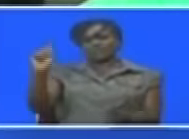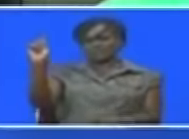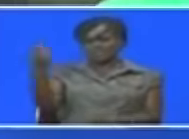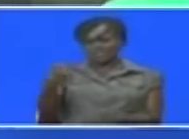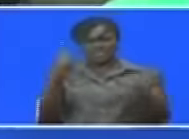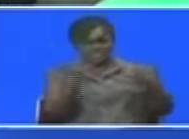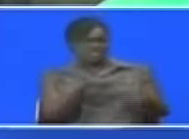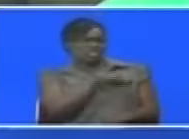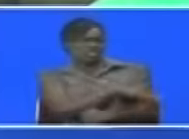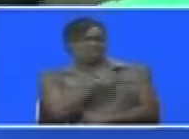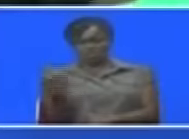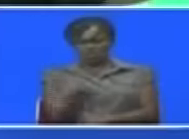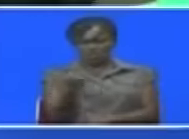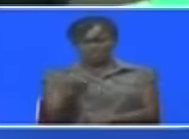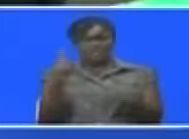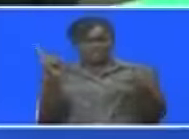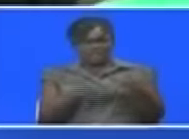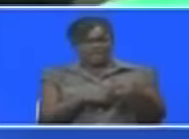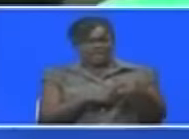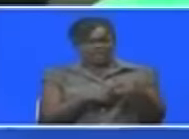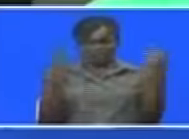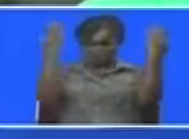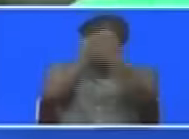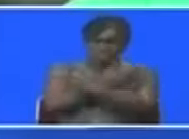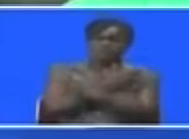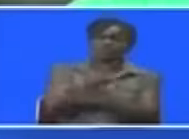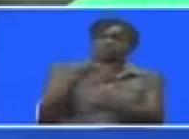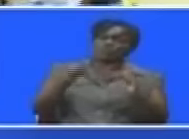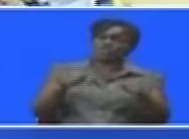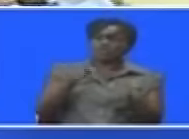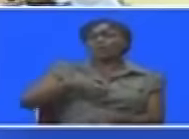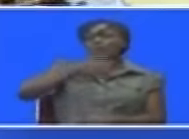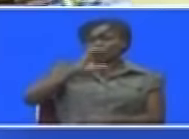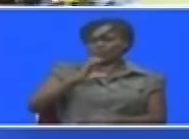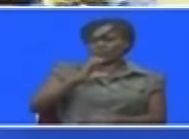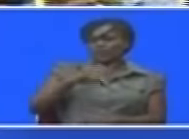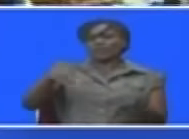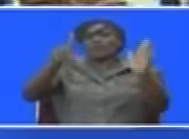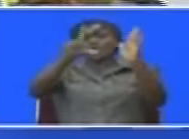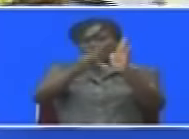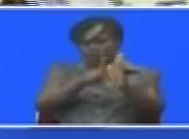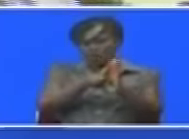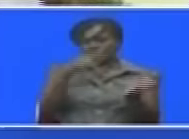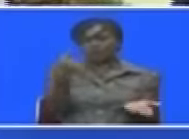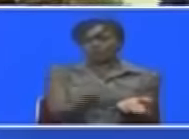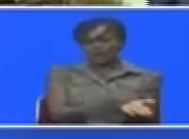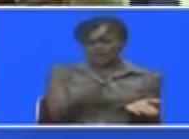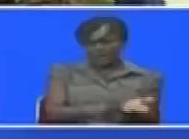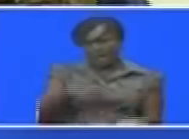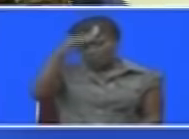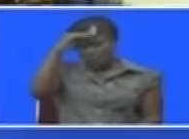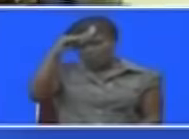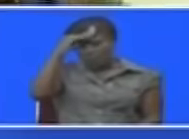6 jioni peke yake, kutoka 6 ukiendelea ndio kunywa pombe, ndio sababu. Sheria za Uganda kuhusu